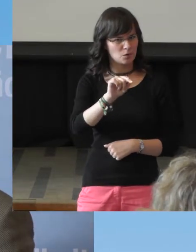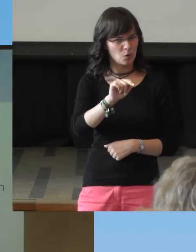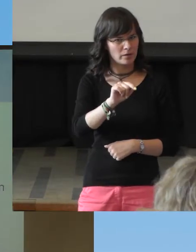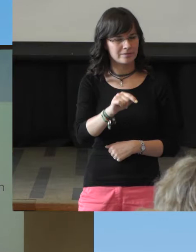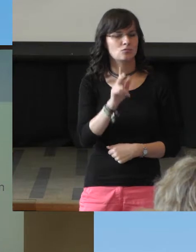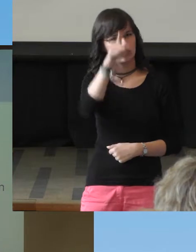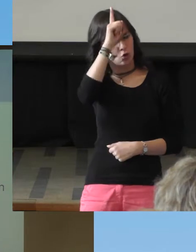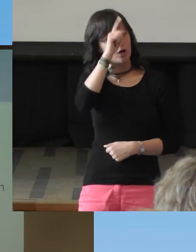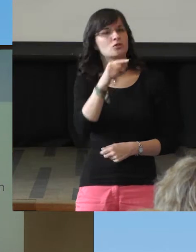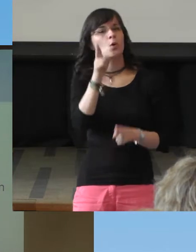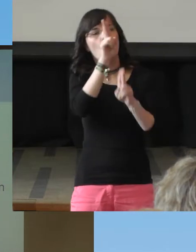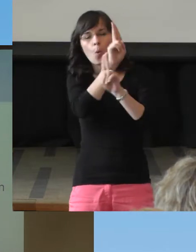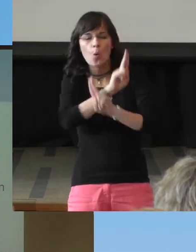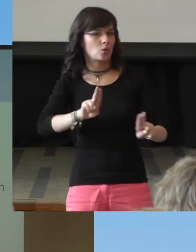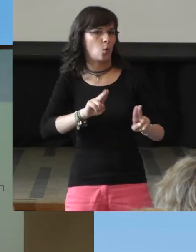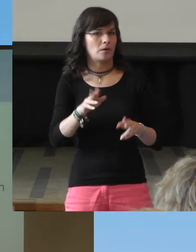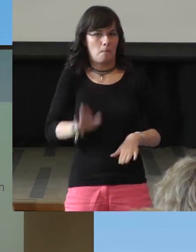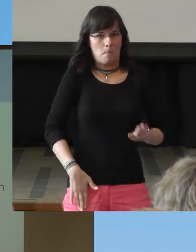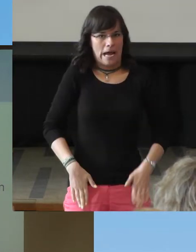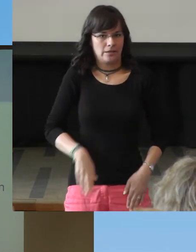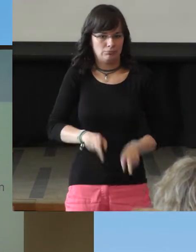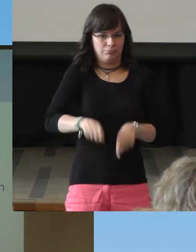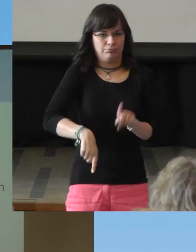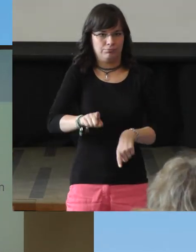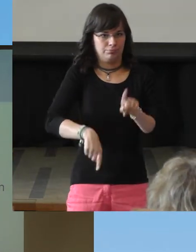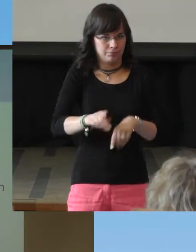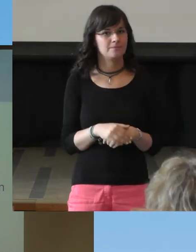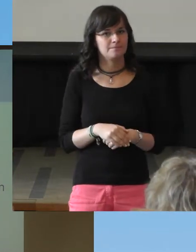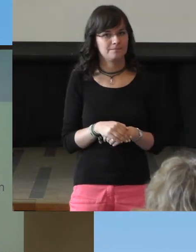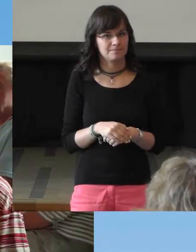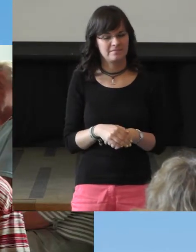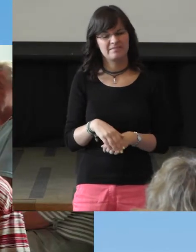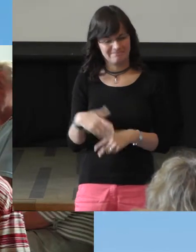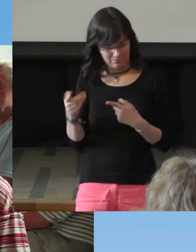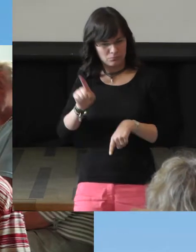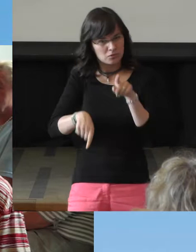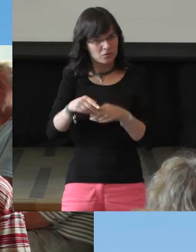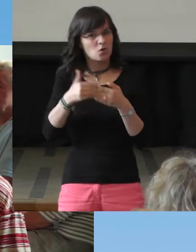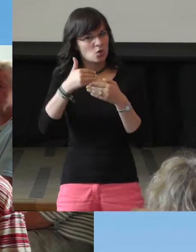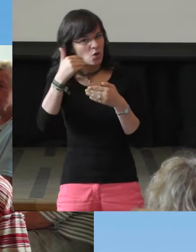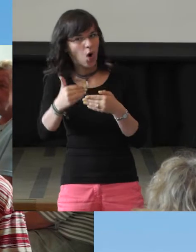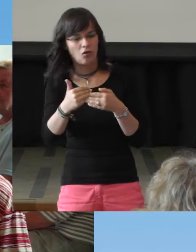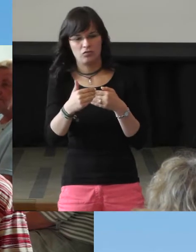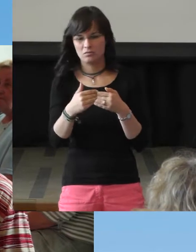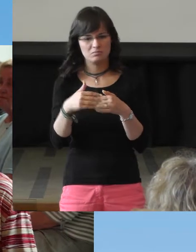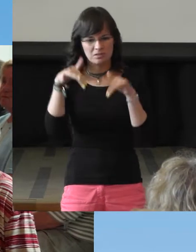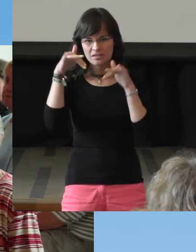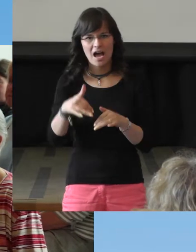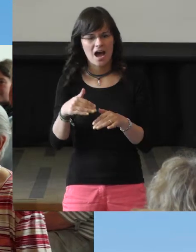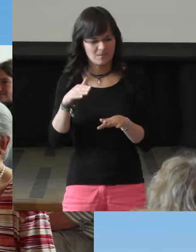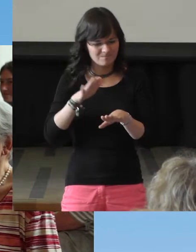Beine dazu. Restless-Lex ist eine häufige, jedoch nicht diagnostizierte sensomotorische Störung, also eine